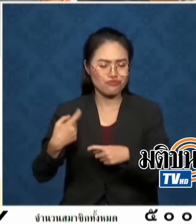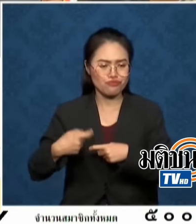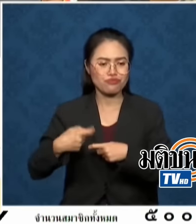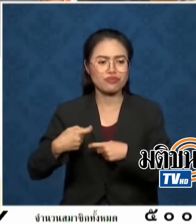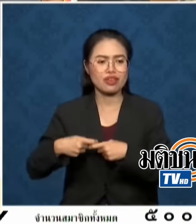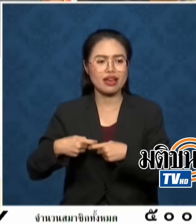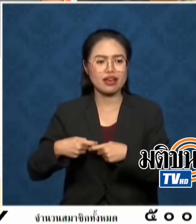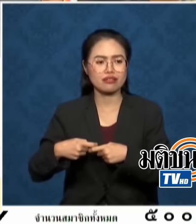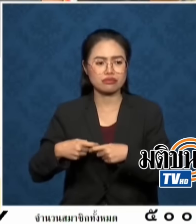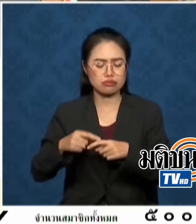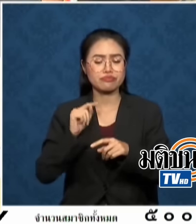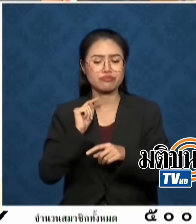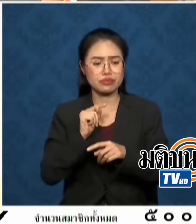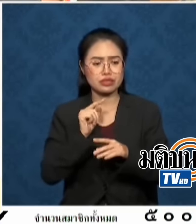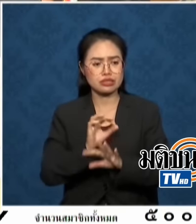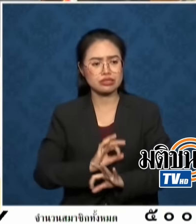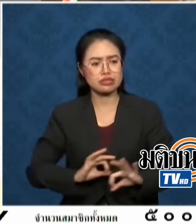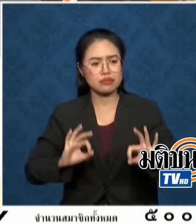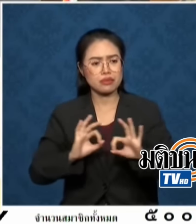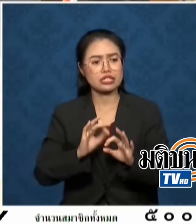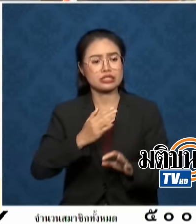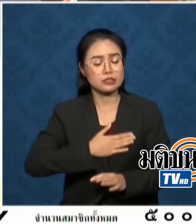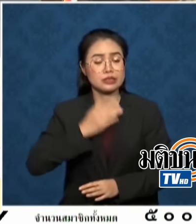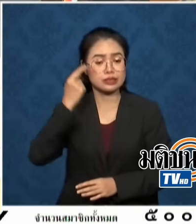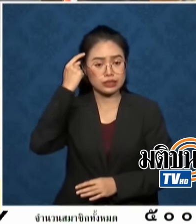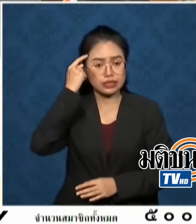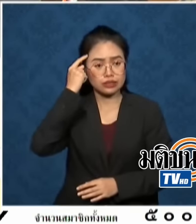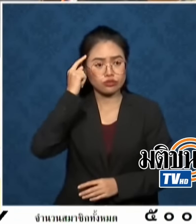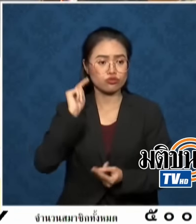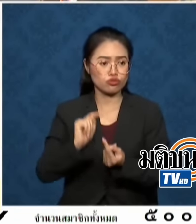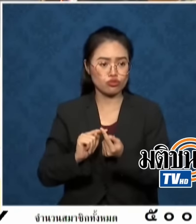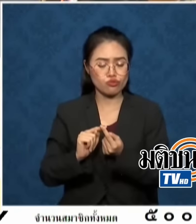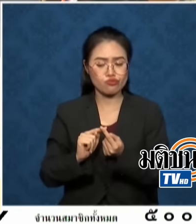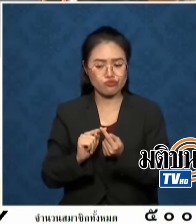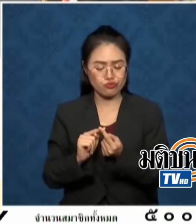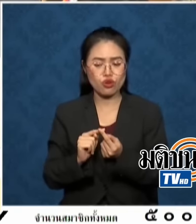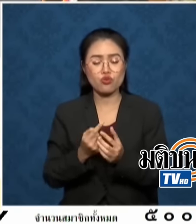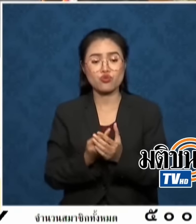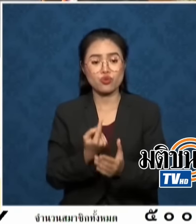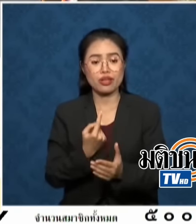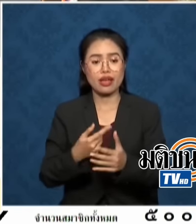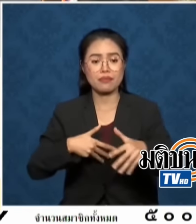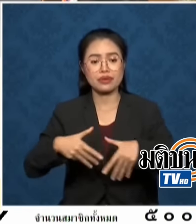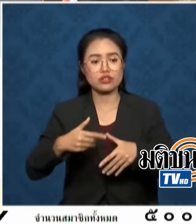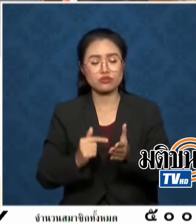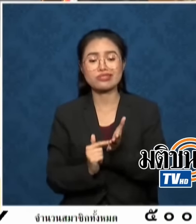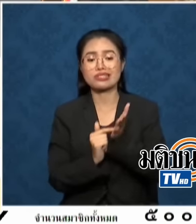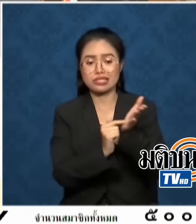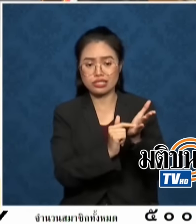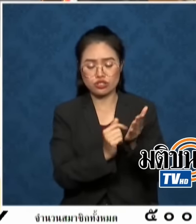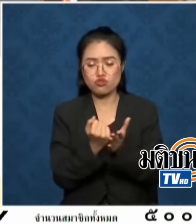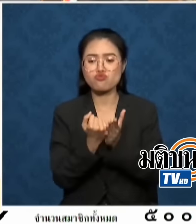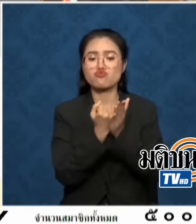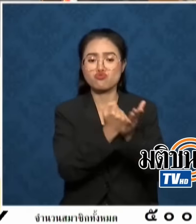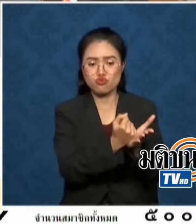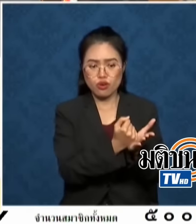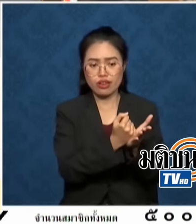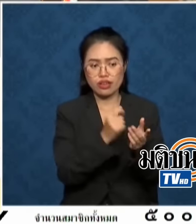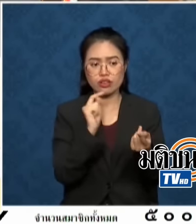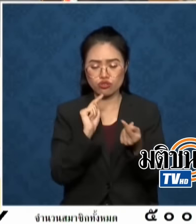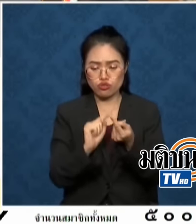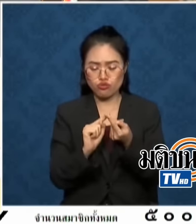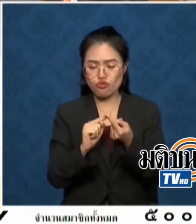พราะฉะนั้นข้อนี้เนี่ยนะคะเดนคิดว่าสิ่งที่ภาคประชาชนเสนอเอาไว้เนี่ยเป็นการช่วยให้ผู้บังคับใช้กฎหมายเนี่ยนะคะจะ